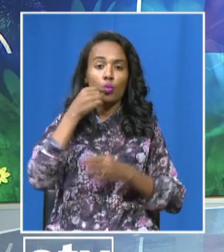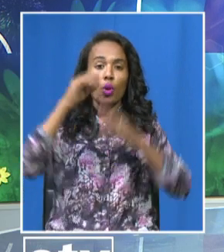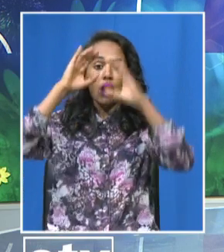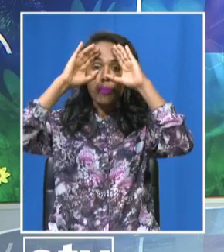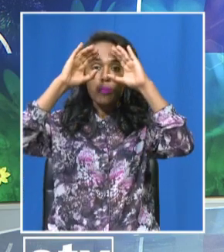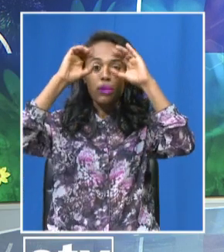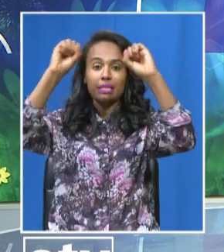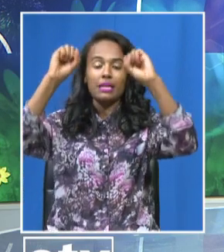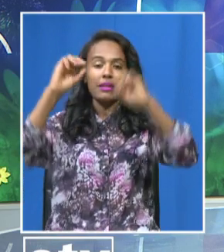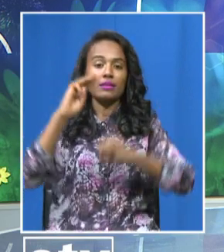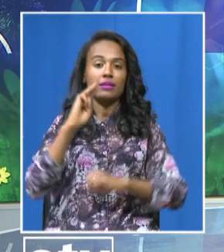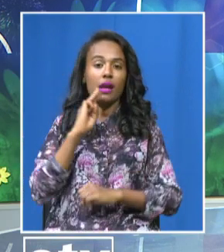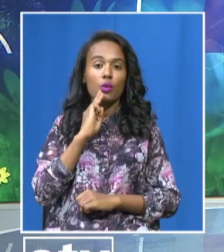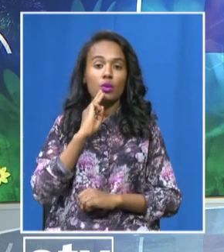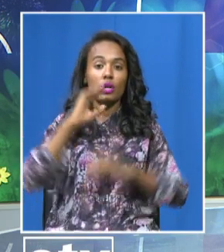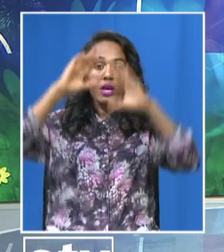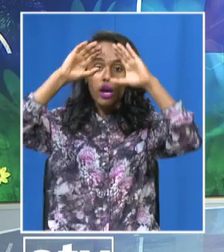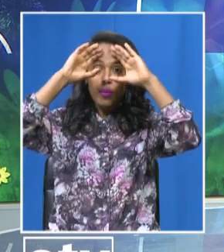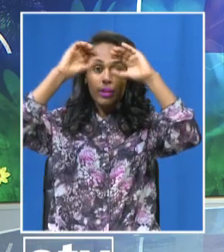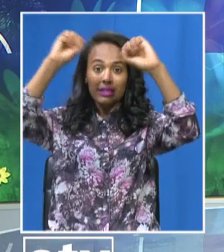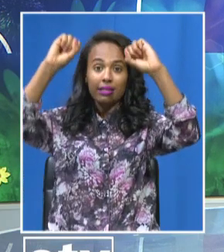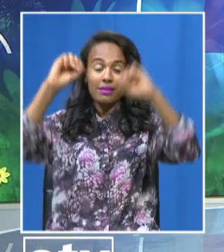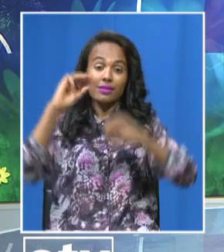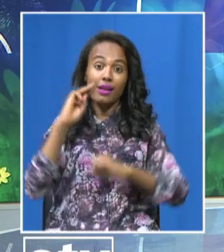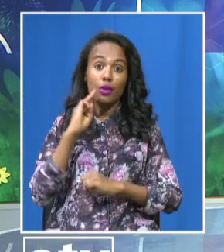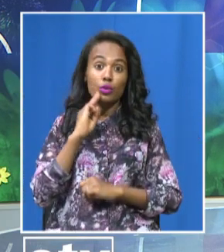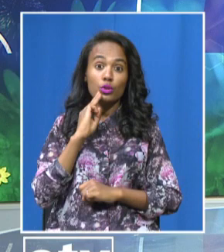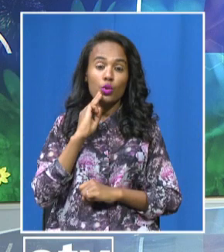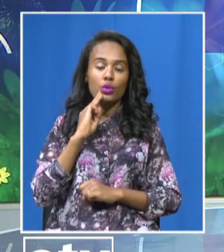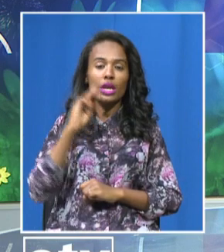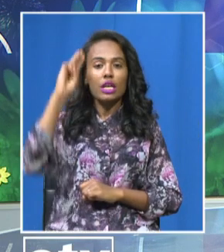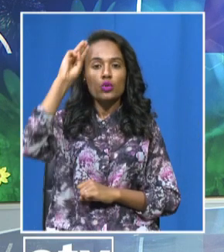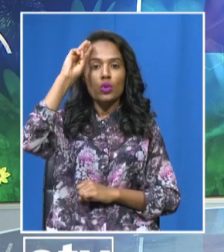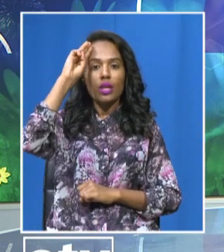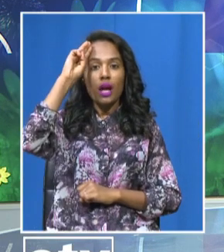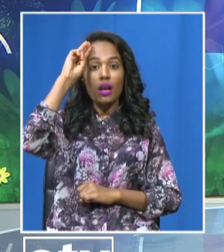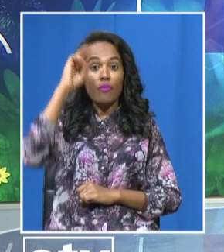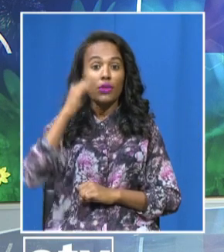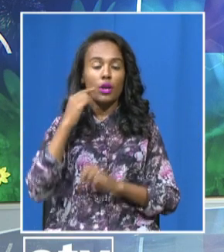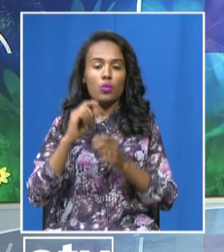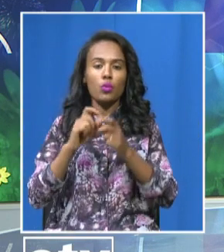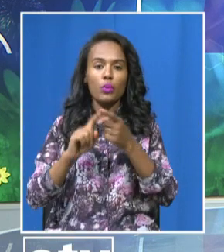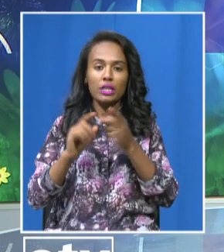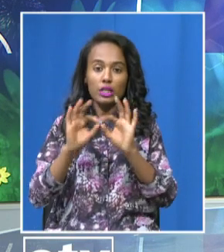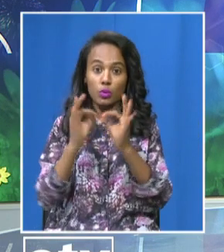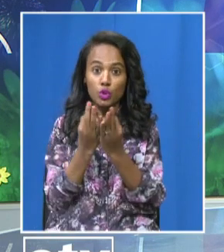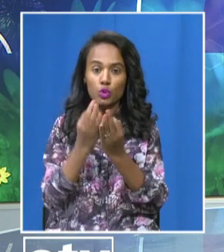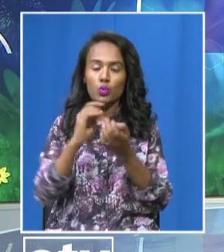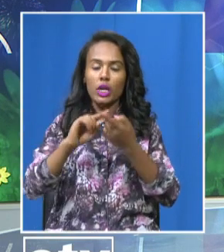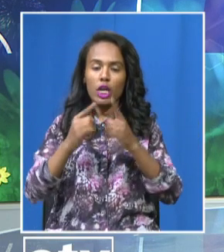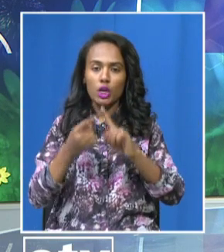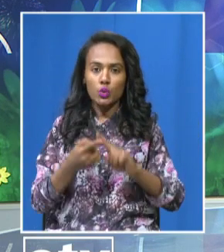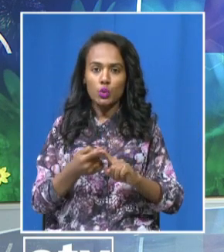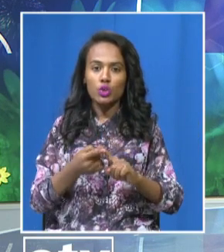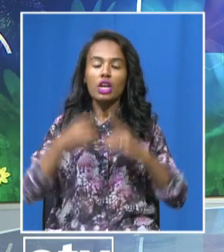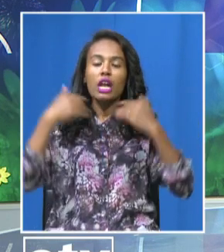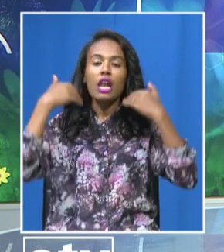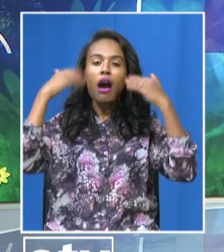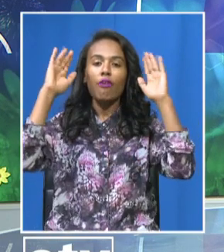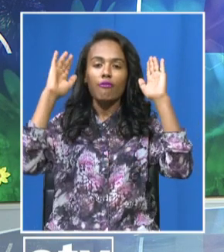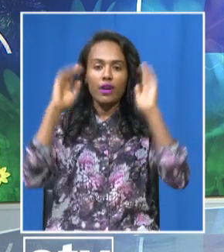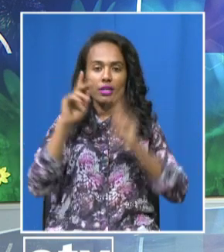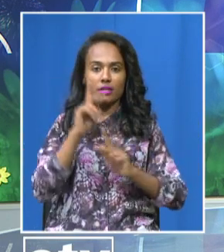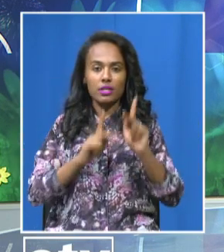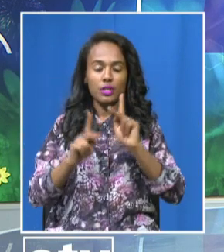ፕሬዚዳንት ሳለወርቅ። ፕሬዚዳንት ሳለወርቅ ዘውዴ ለሱልጣን ሐምፍሪ ቤተሰቦች፣ ወዳጆች፣ በተለይም ደግሞ ለአፋር